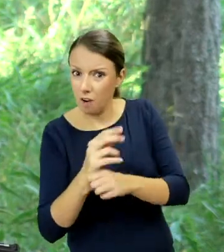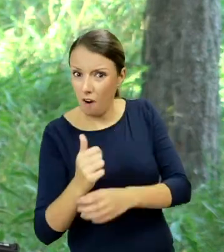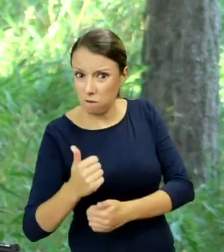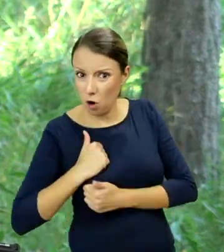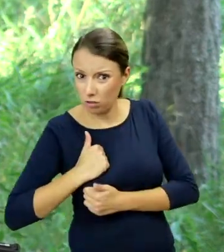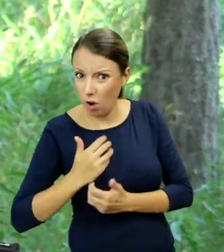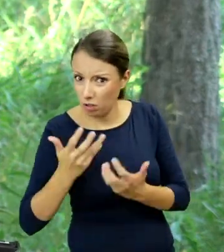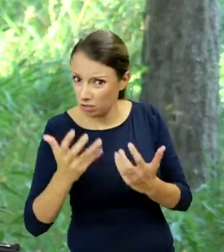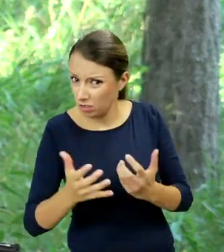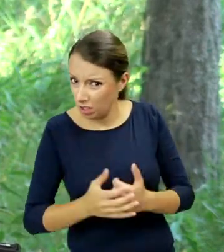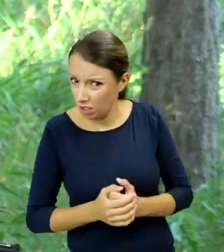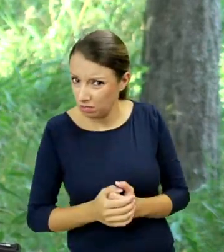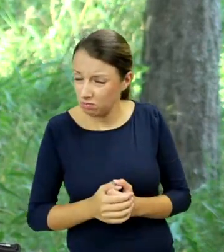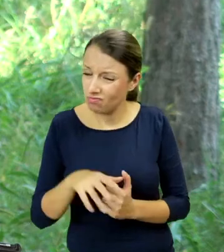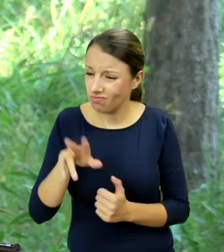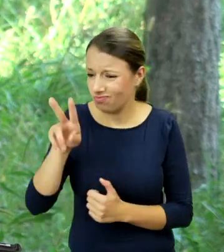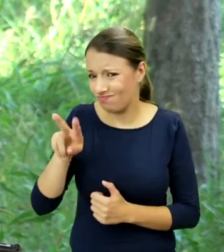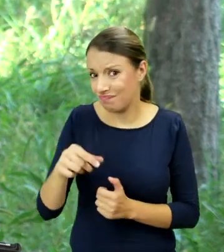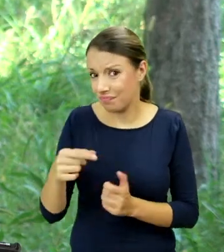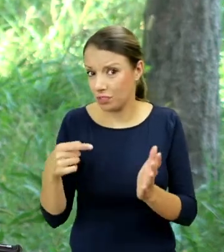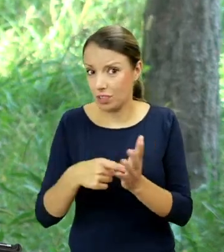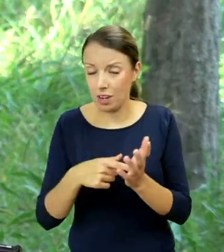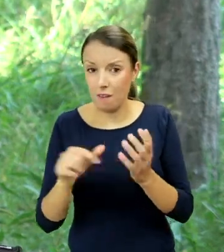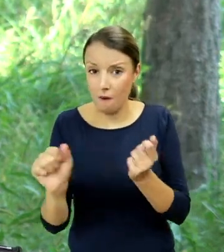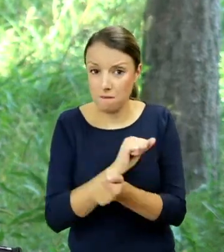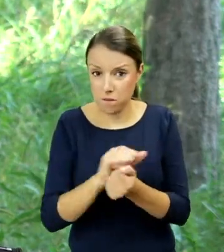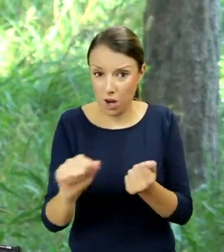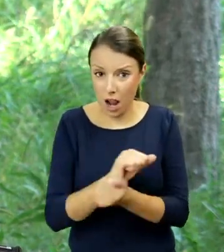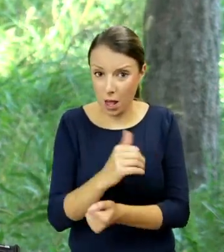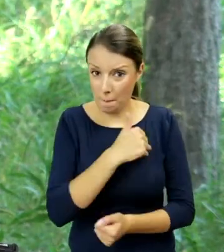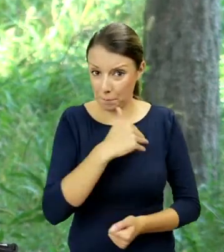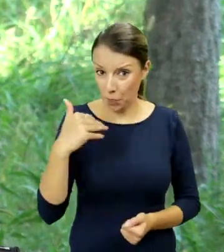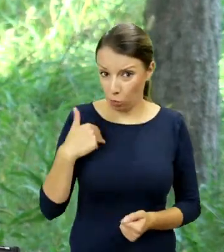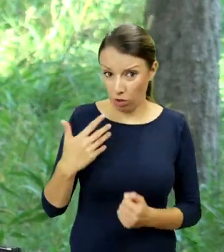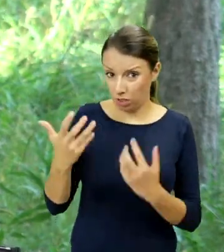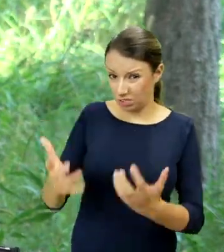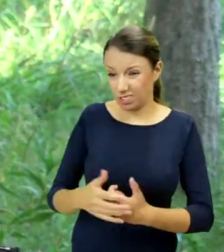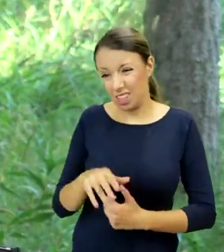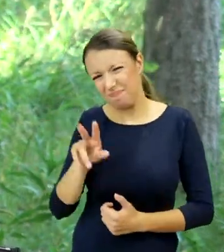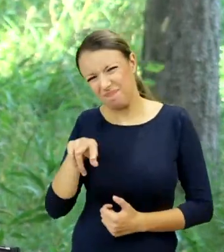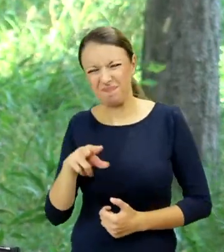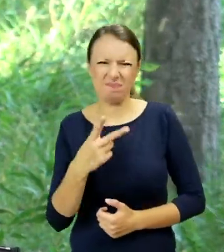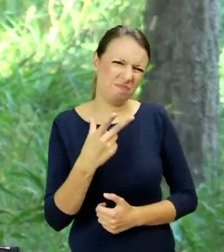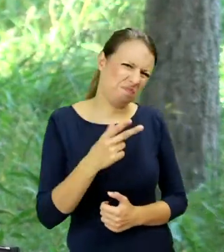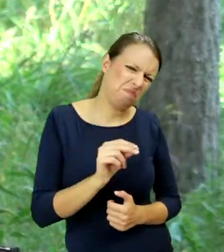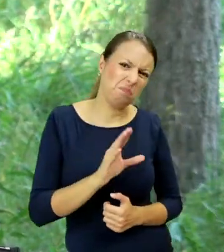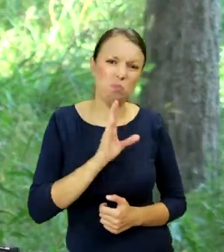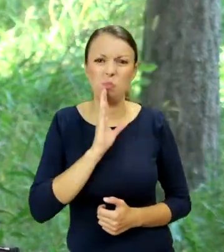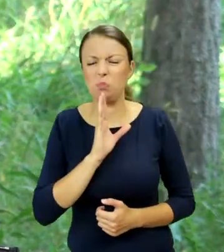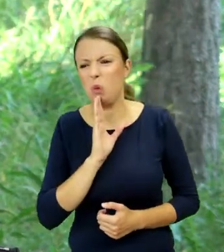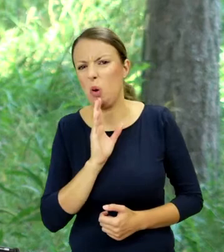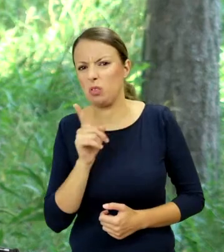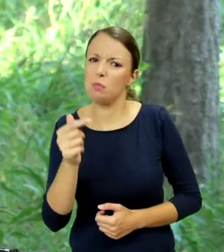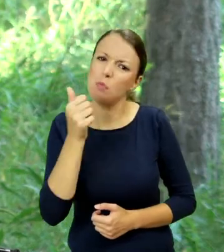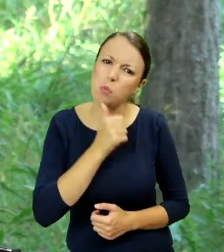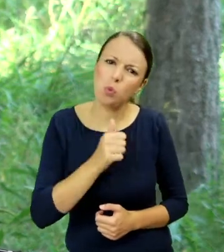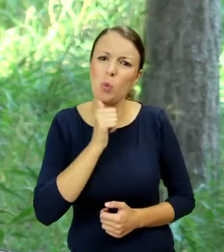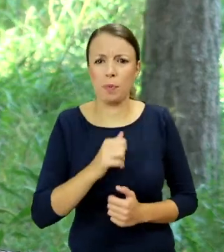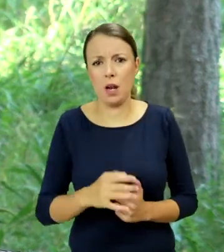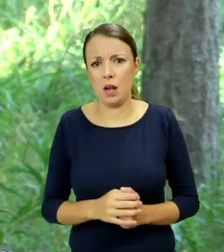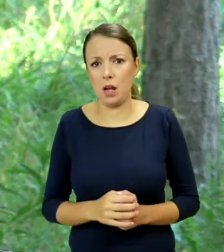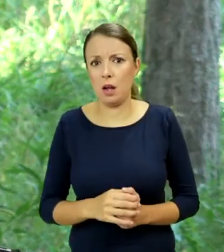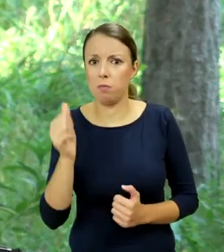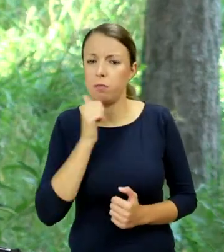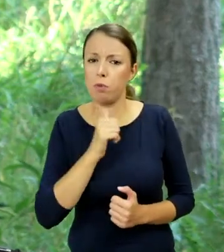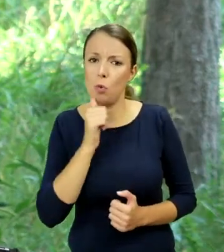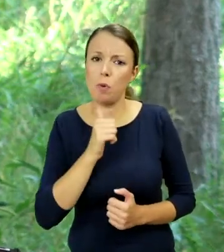to, żeby walczyć za ojczyznę, ale że może tak próbują